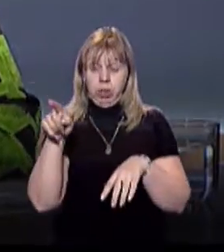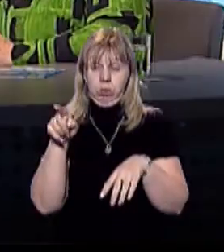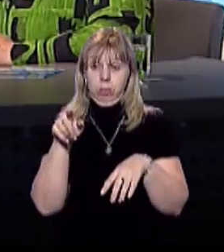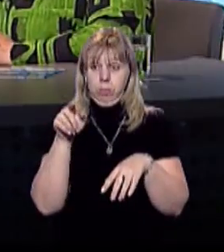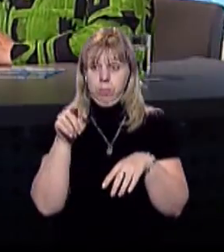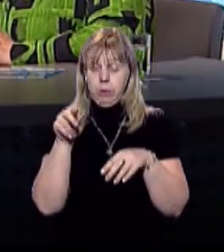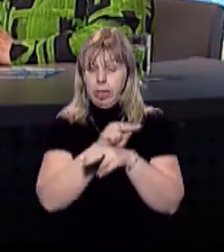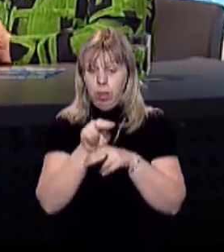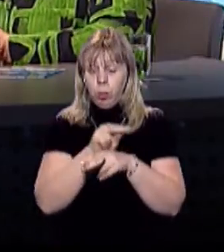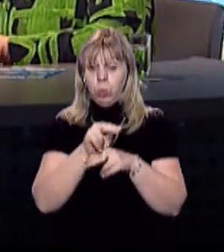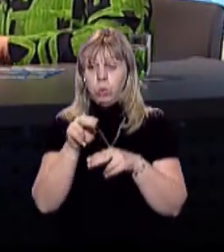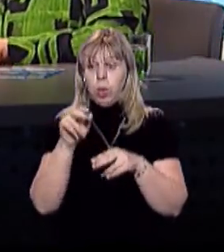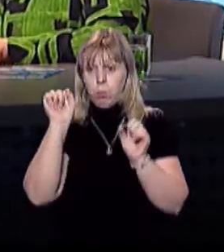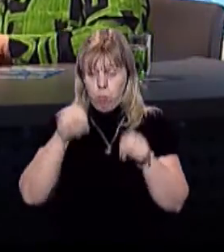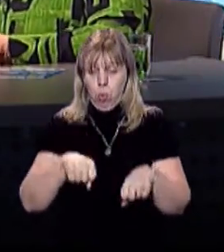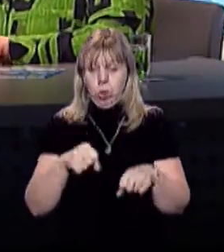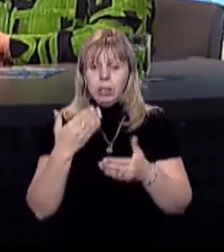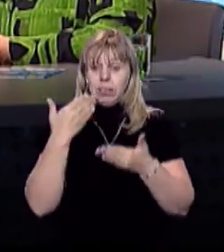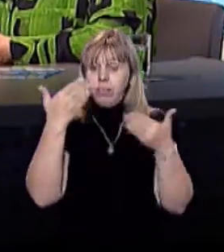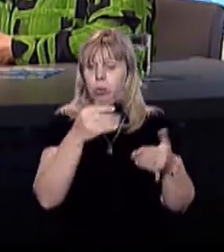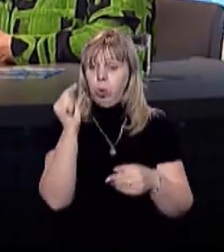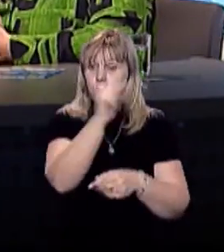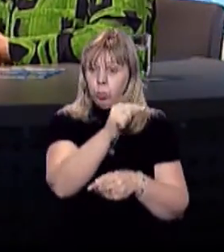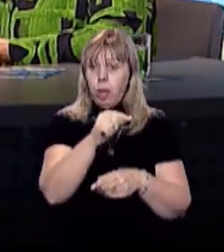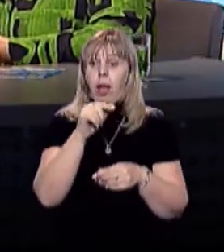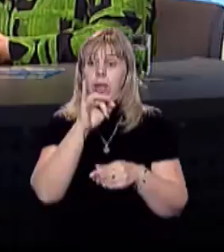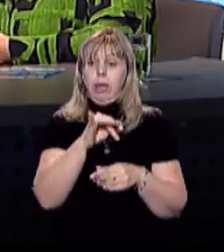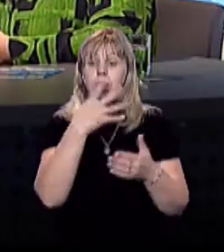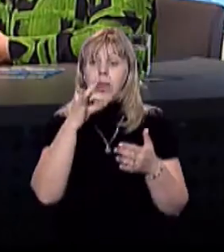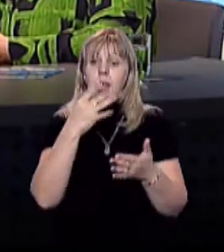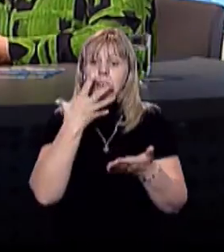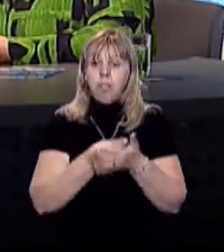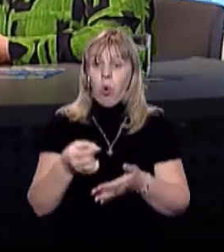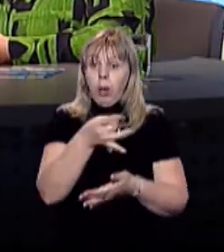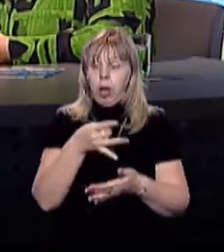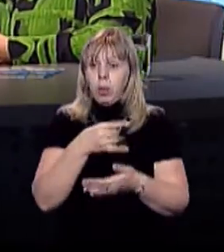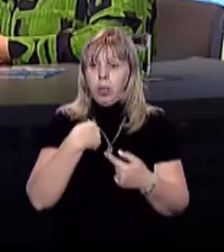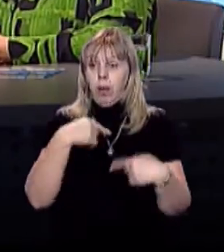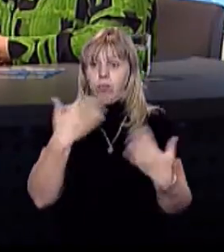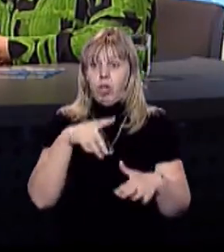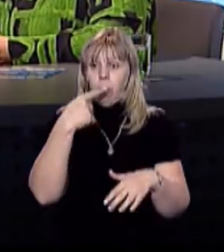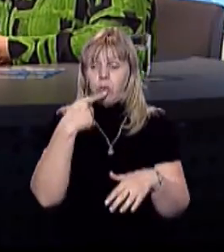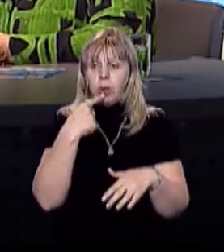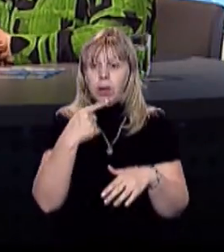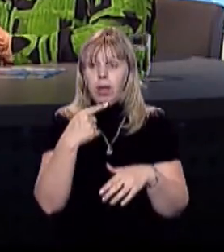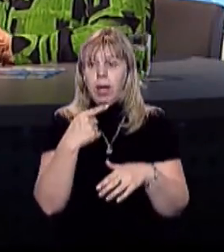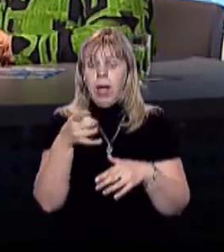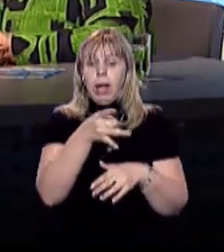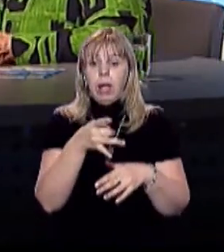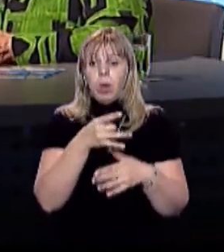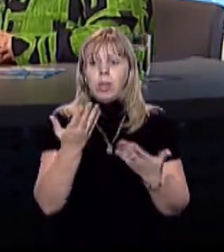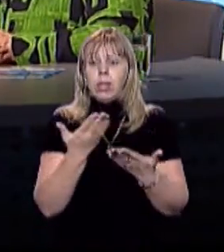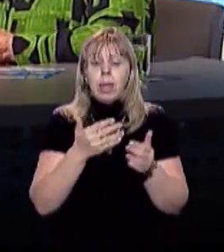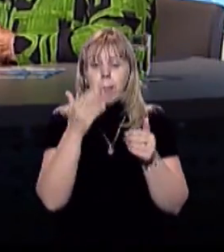лікарі, можуть звернутися туди і там для свого району, як я вже казала, і для районів,